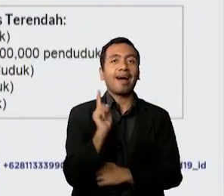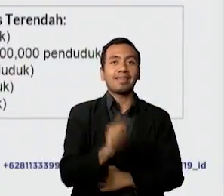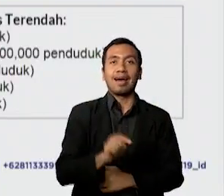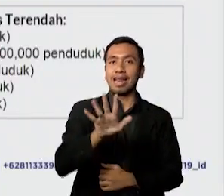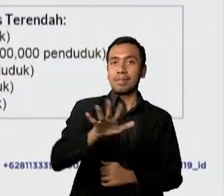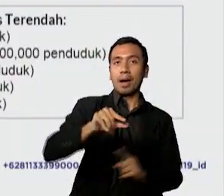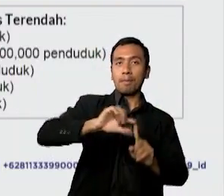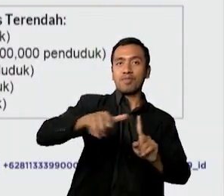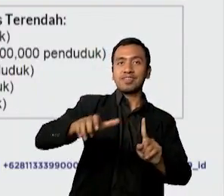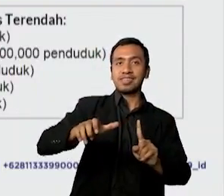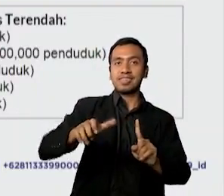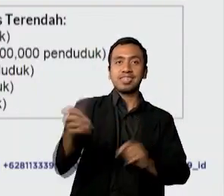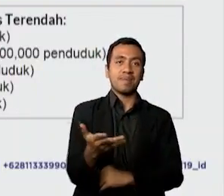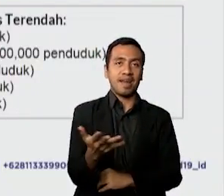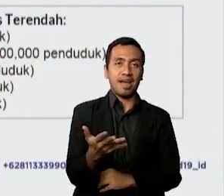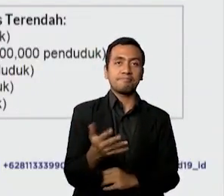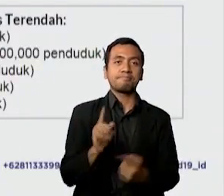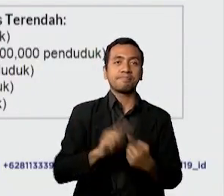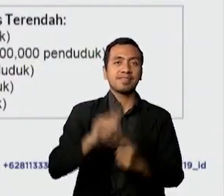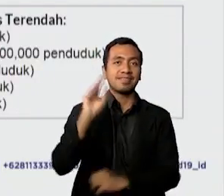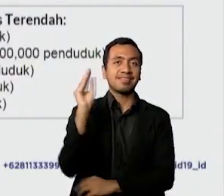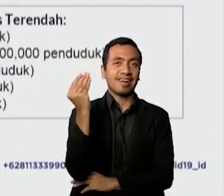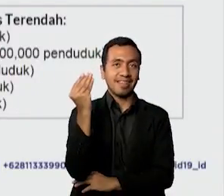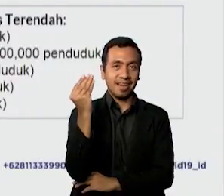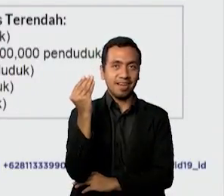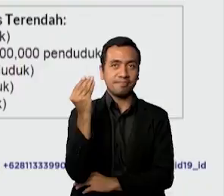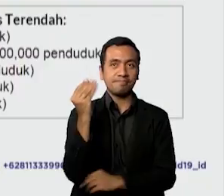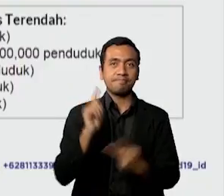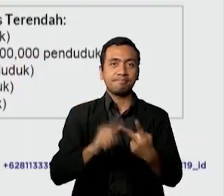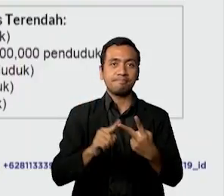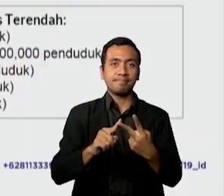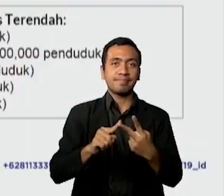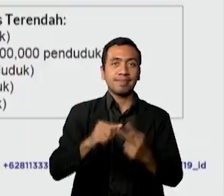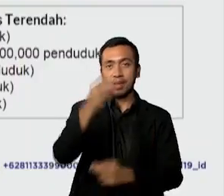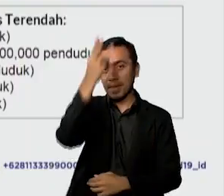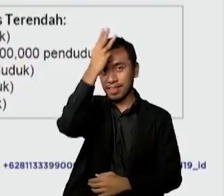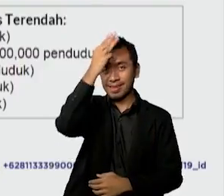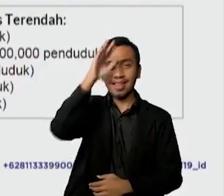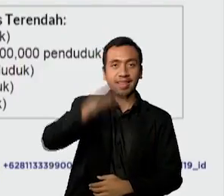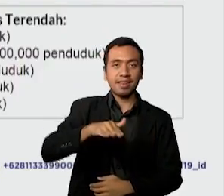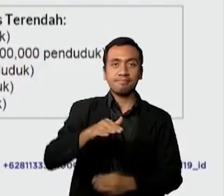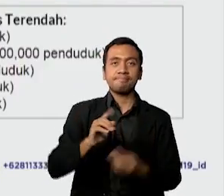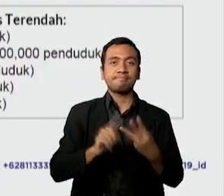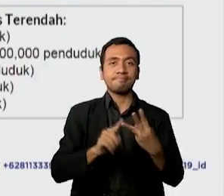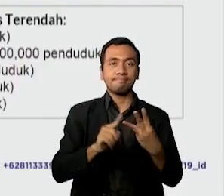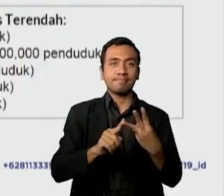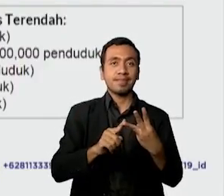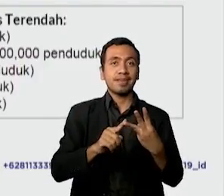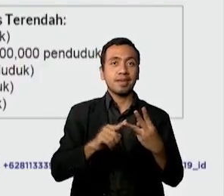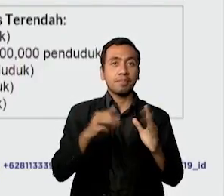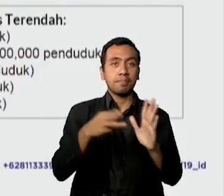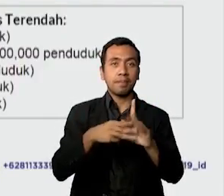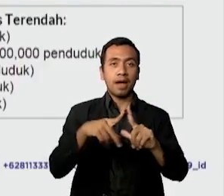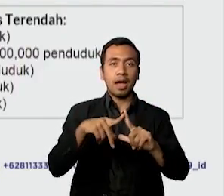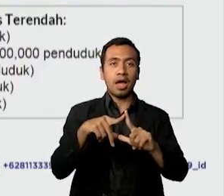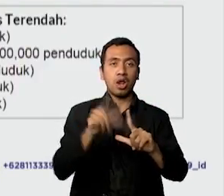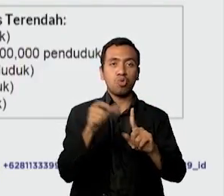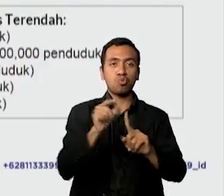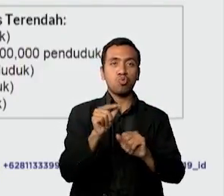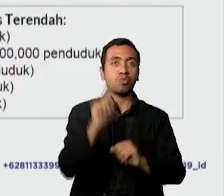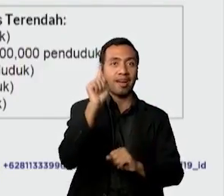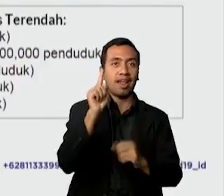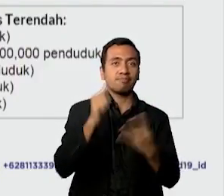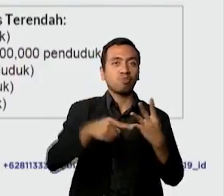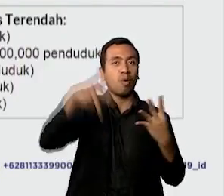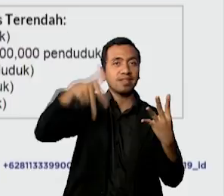yang bisa kita lihat di sini. Pertama adalah DKI Jakarta, kedua Kalimantan Selatan, ketiga Maluku Utara,